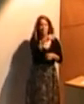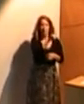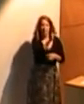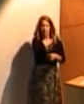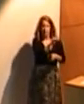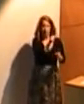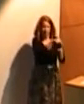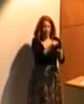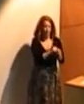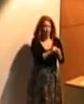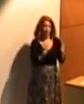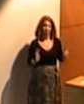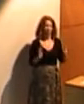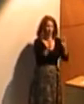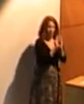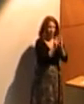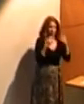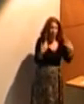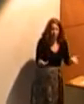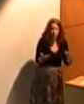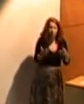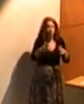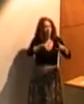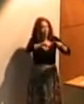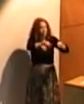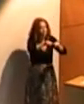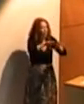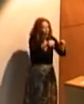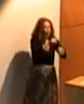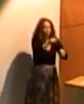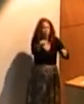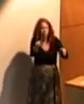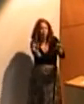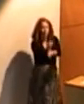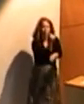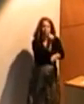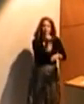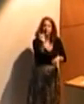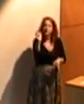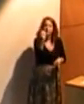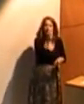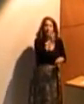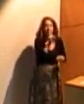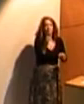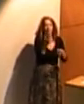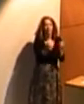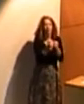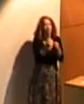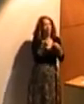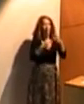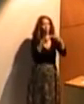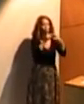effectivement on va déterminer quelle est l'équipe gagnante celle qui aura fait le jeu or dire la briques de lego